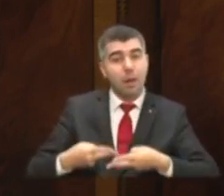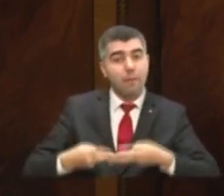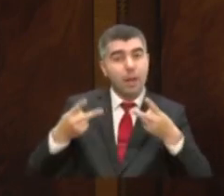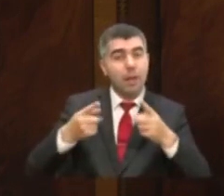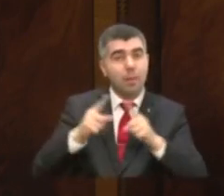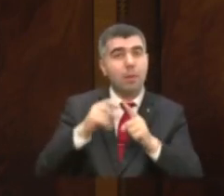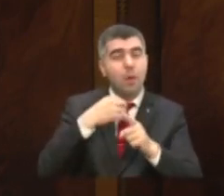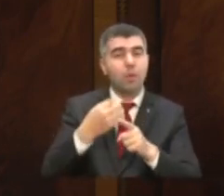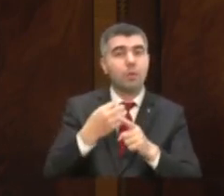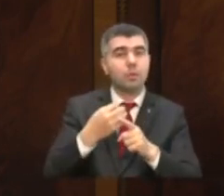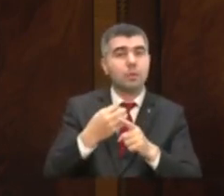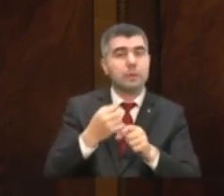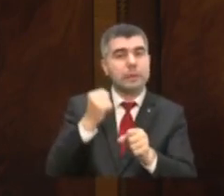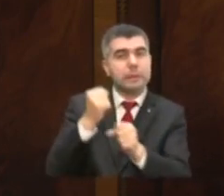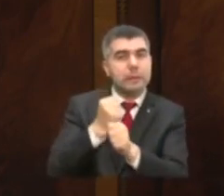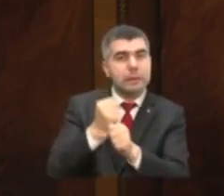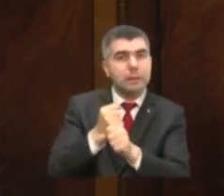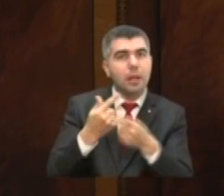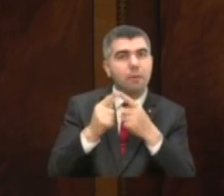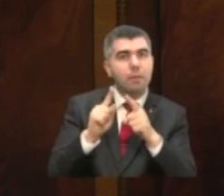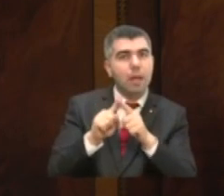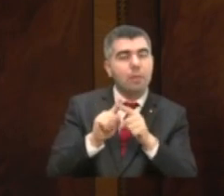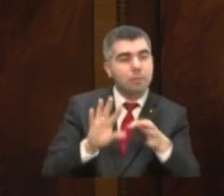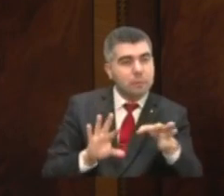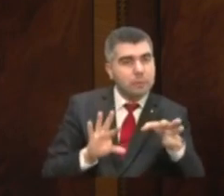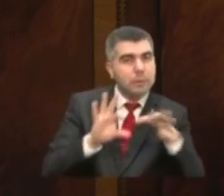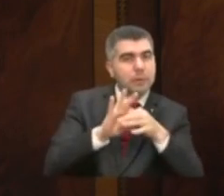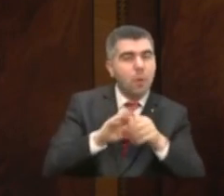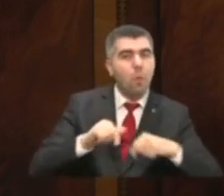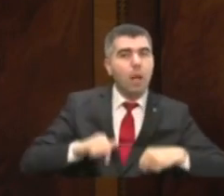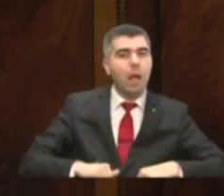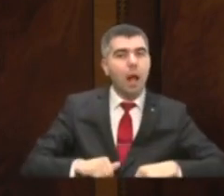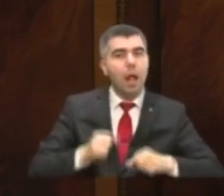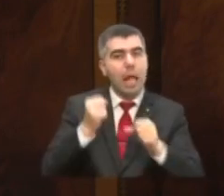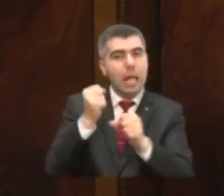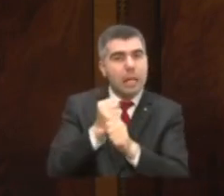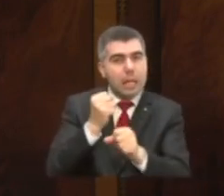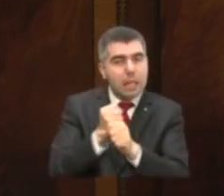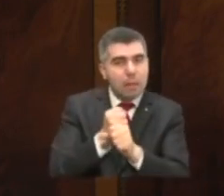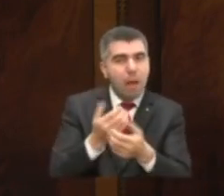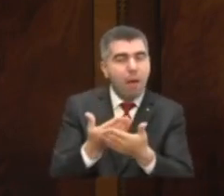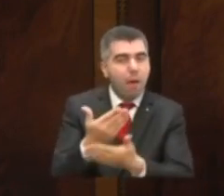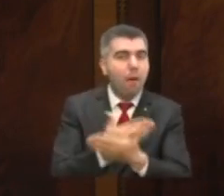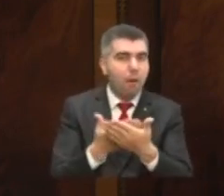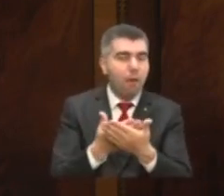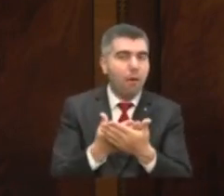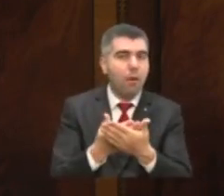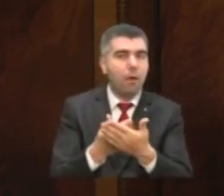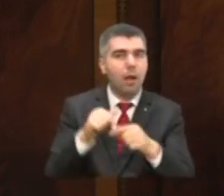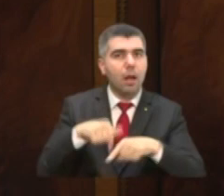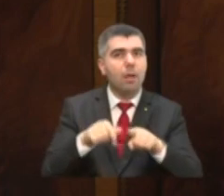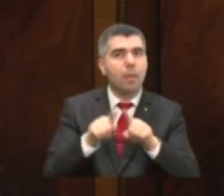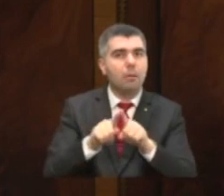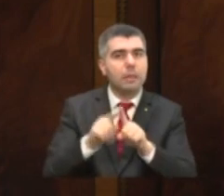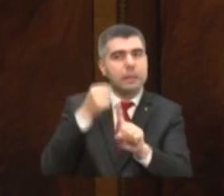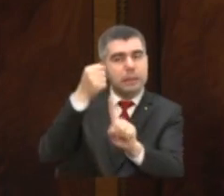المواطنة والتطوع التعاقدي بشراكة مع وزارة الشغل والوكالة الوطنية لإنعاش الشغل والكفاءات للاعتراف بجهود